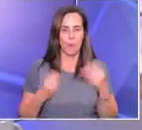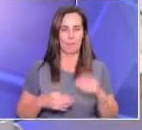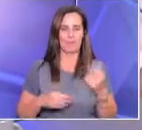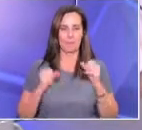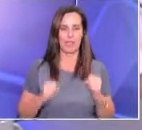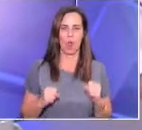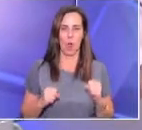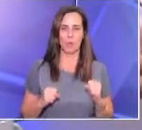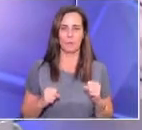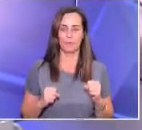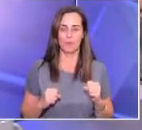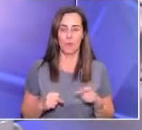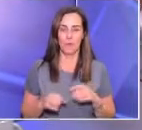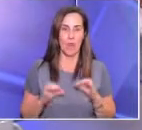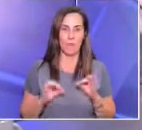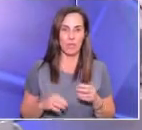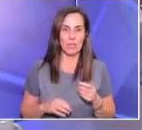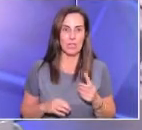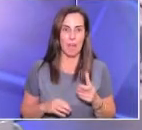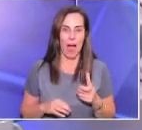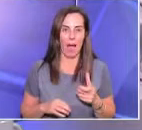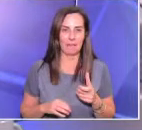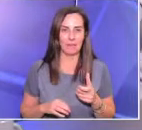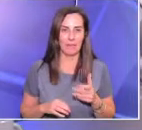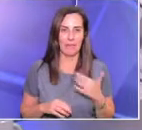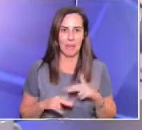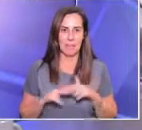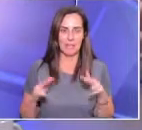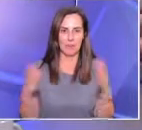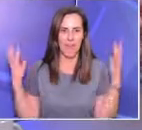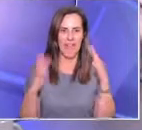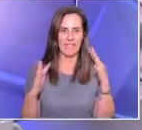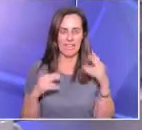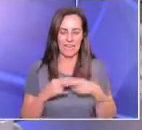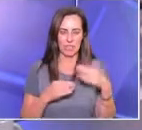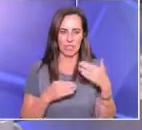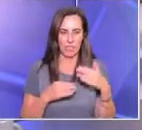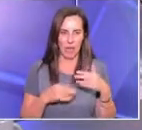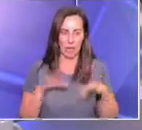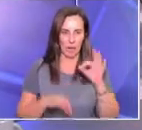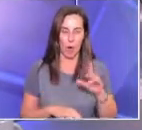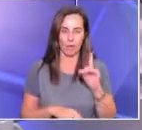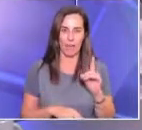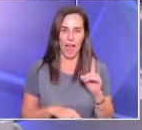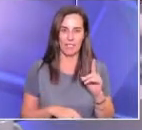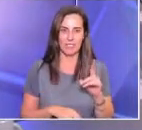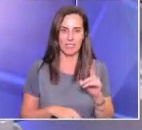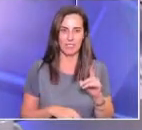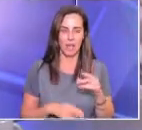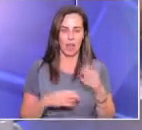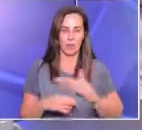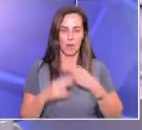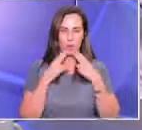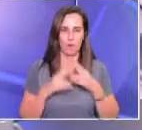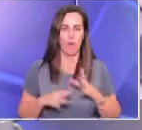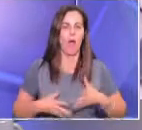הביטחון שלו. והוא ממש כמעט הייתי אומר שהוא נכנס לאיזה מצב של היסטריה לקראת הסוף, ואז שבאו התוצאות וכל